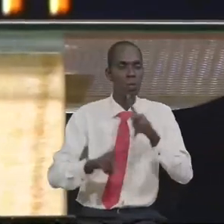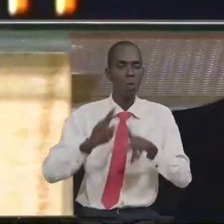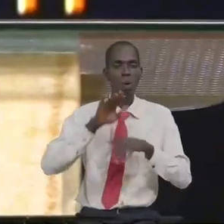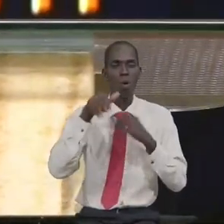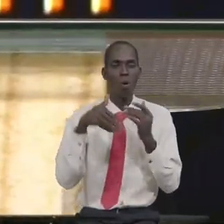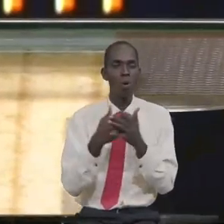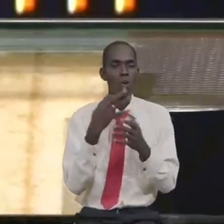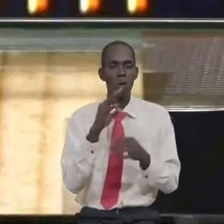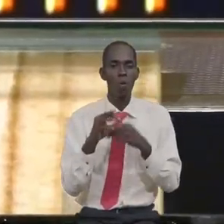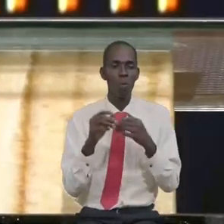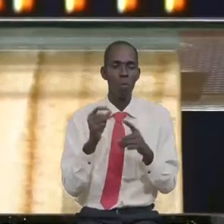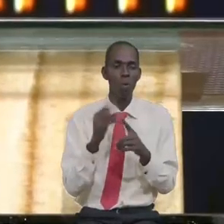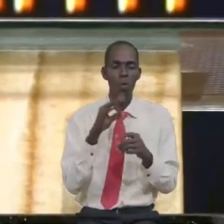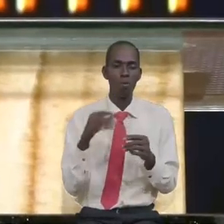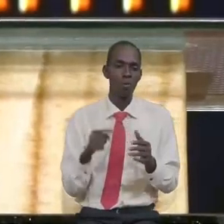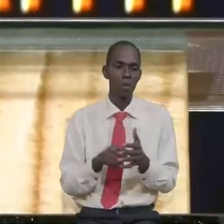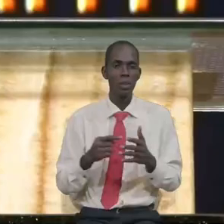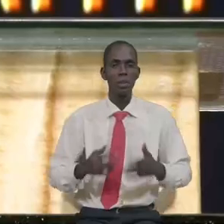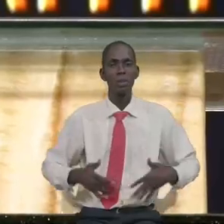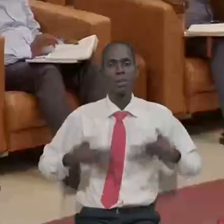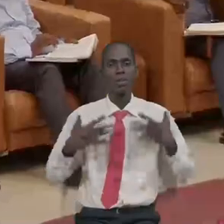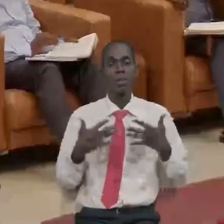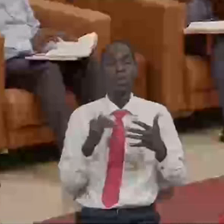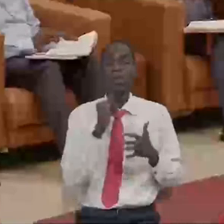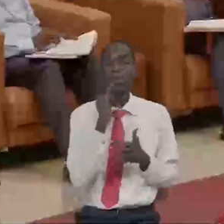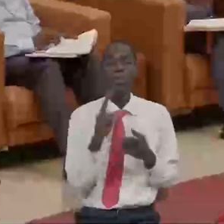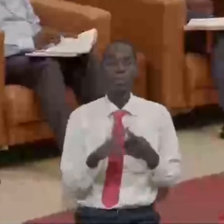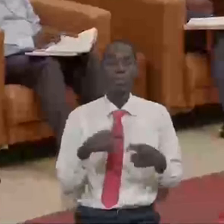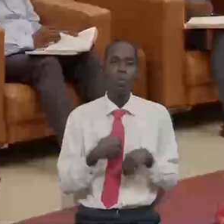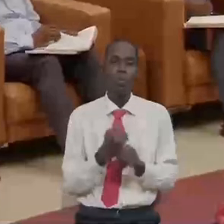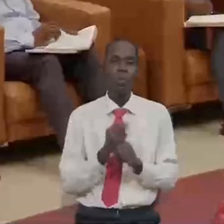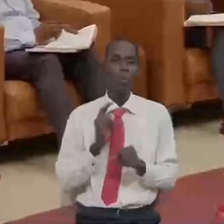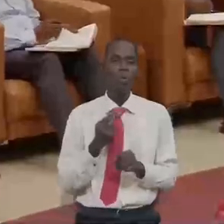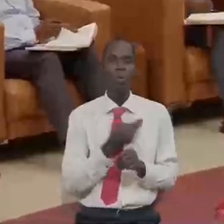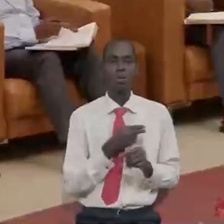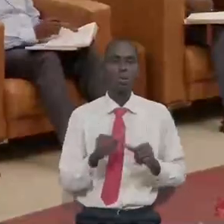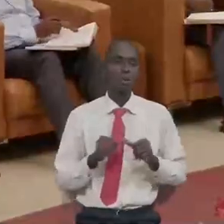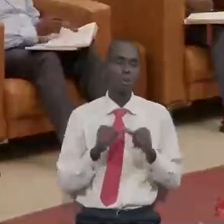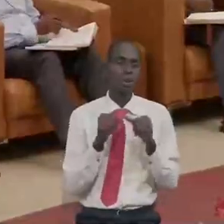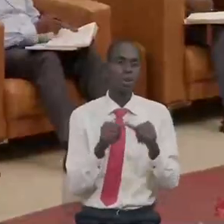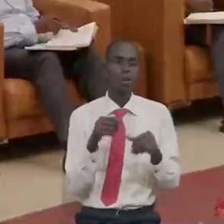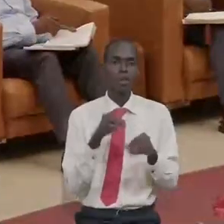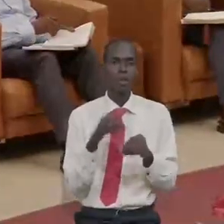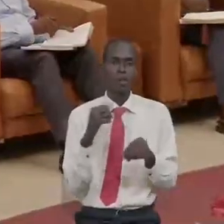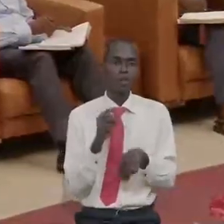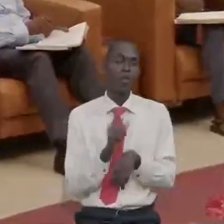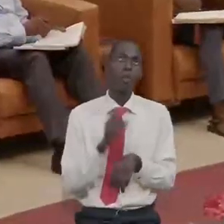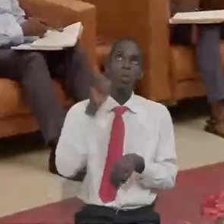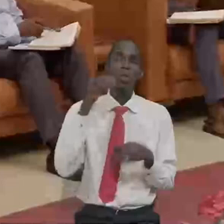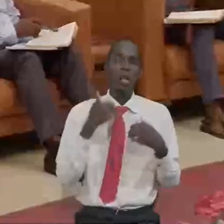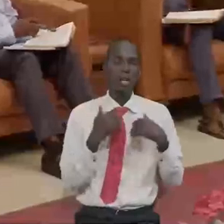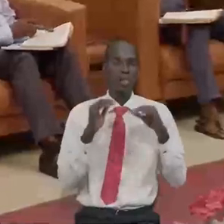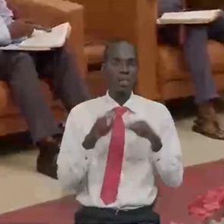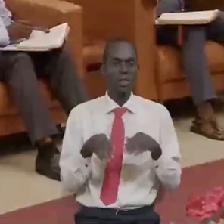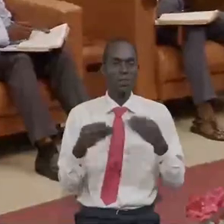toutes les paroles de cette vie. » C'est pour nous faire continuer dans l'œuvre qu'il nous a